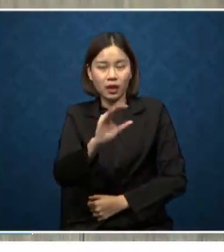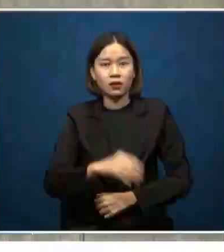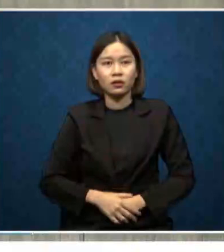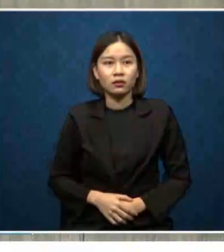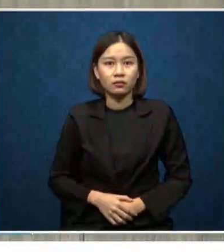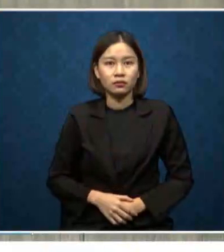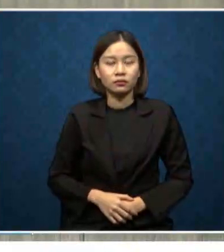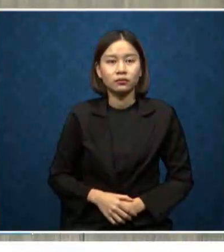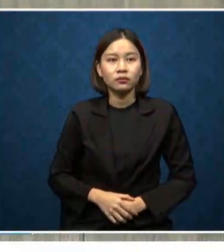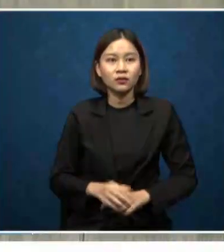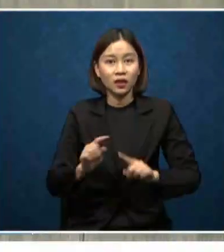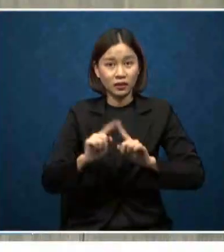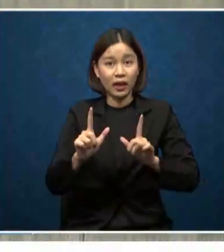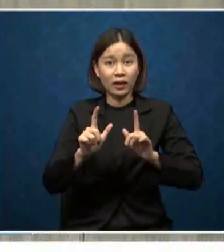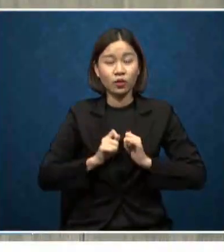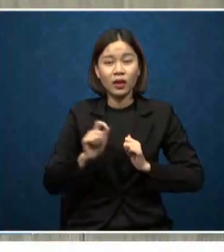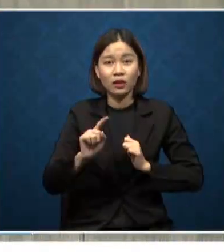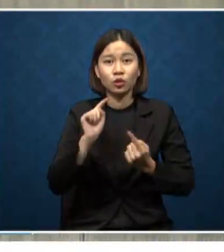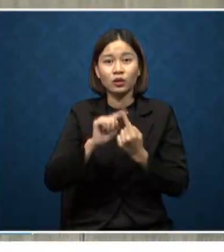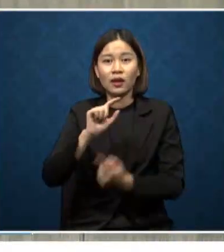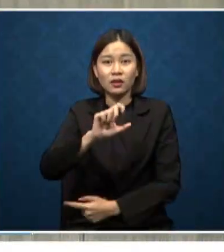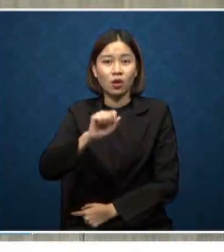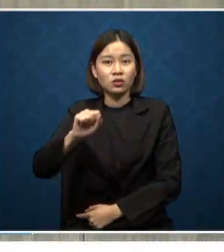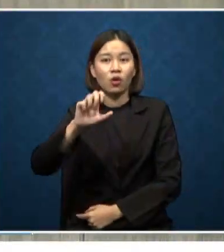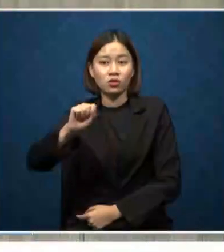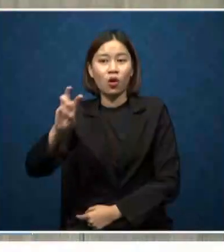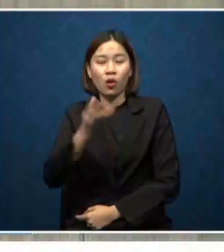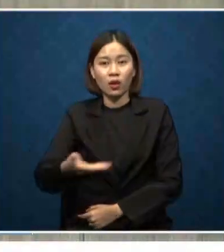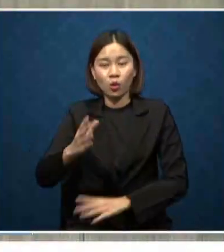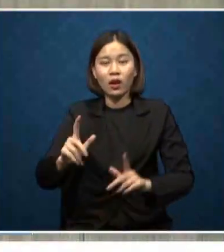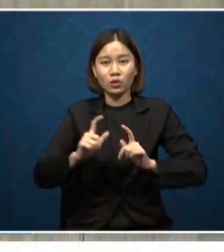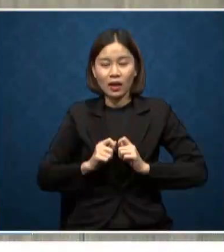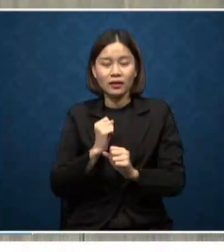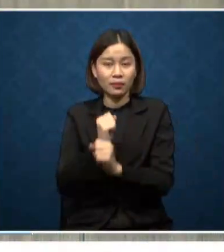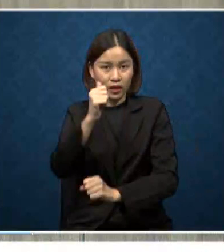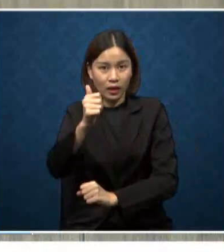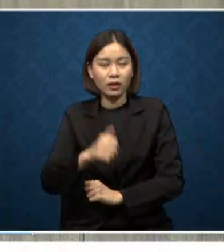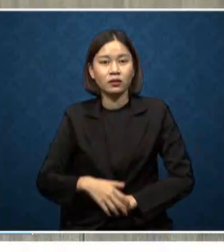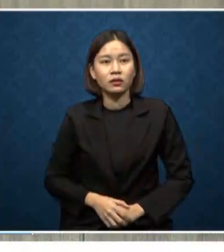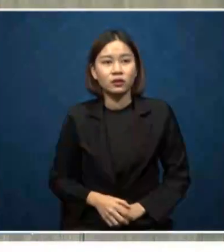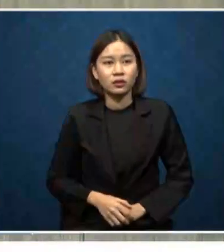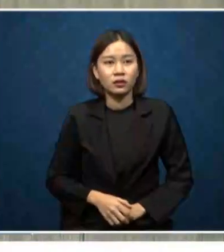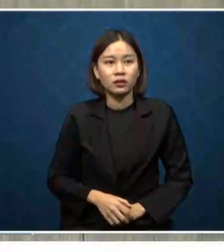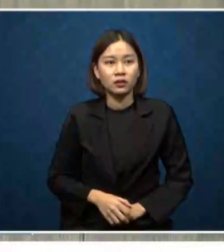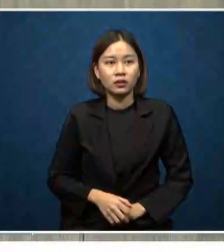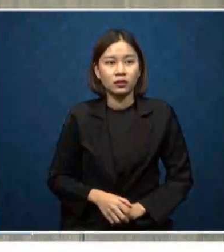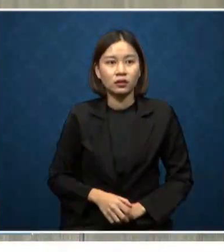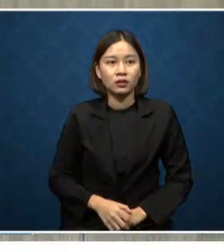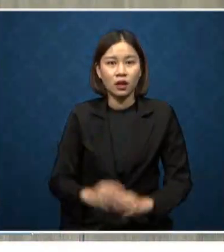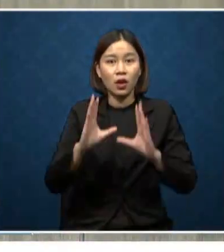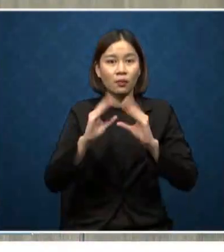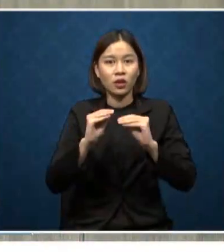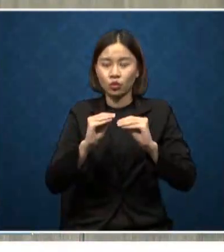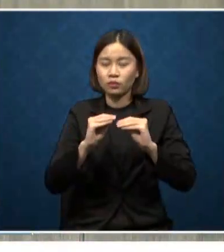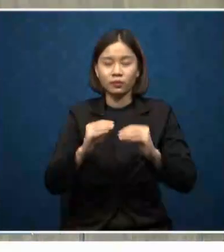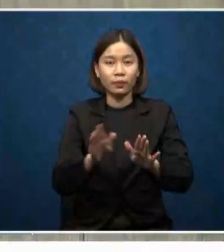แต่จะได้รับอนุญาตจากสภาที่ผู้นั้นเป็นสมาชิกนั่นหมายความว่าในสมัยประชุมกระทำการไม่